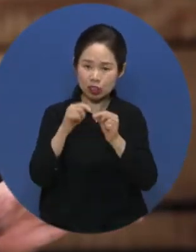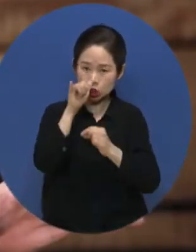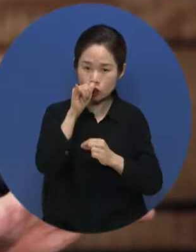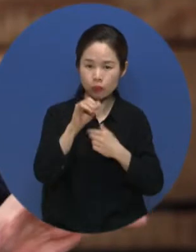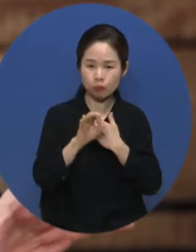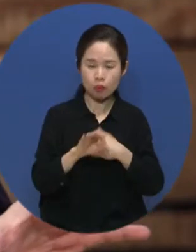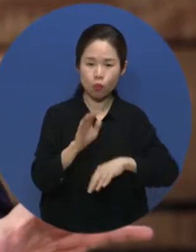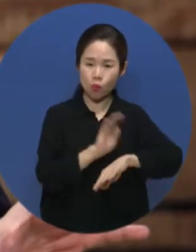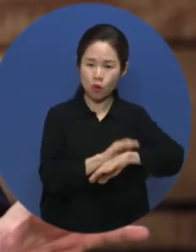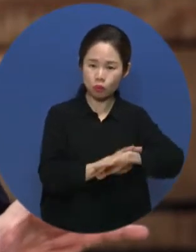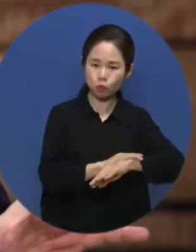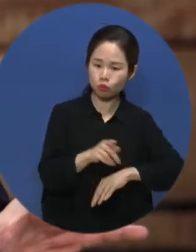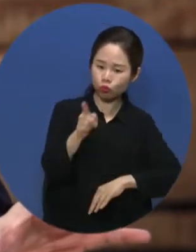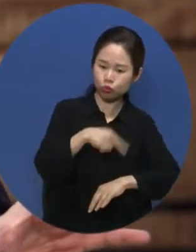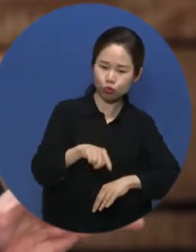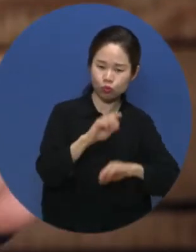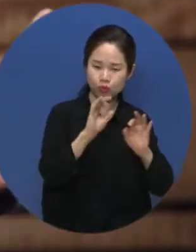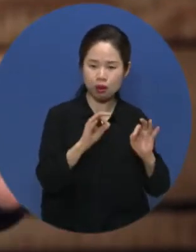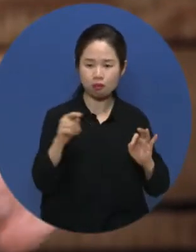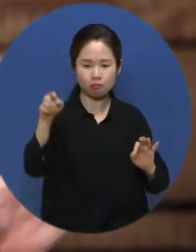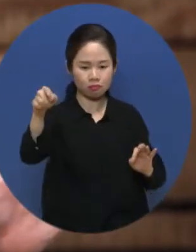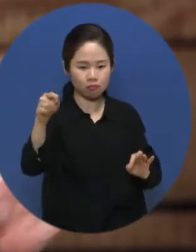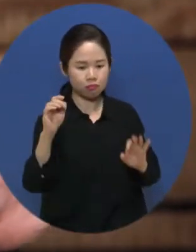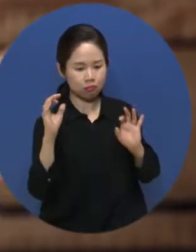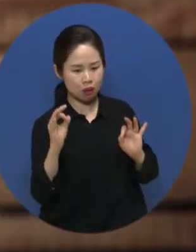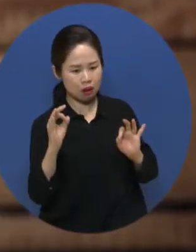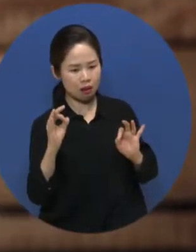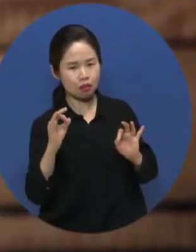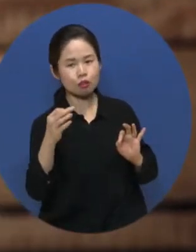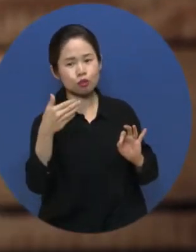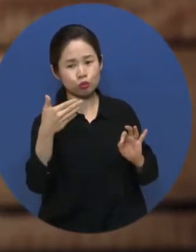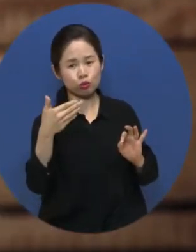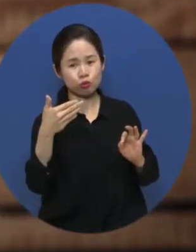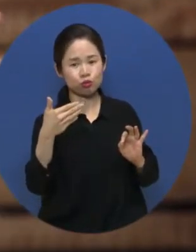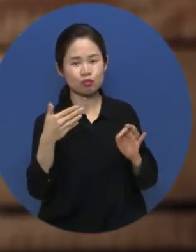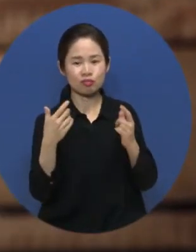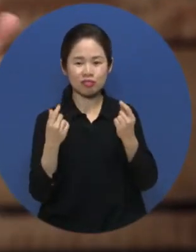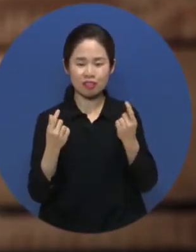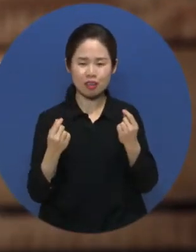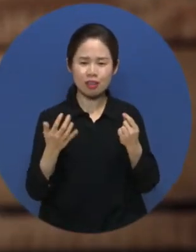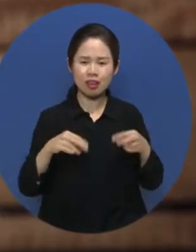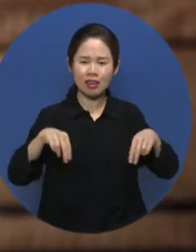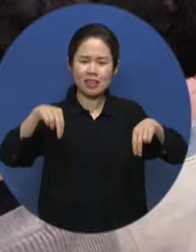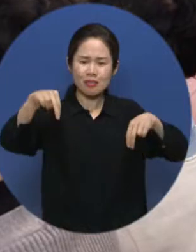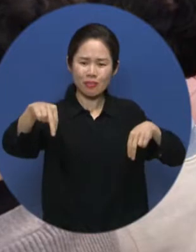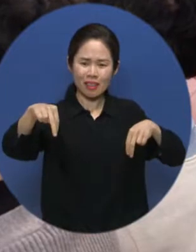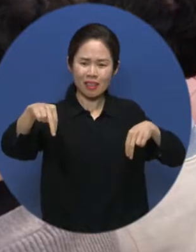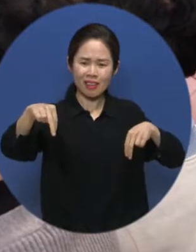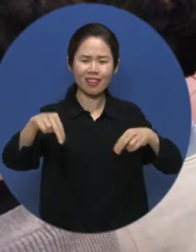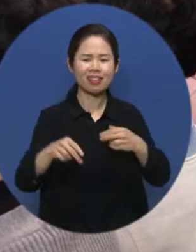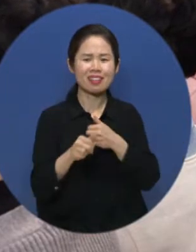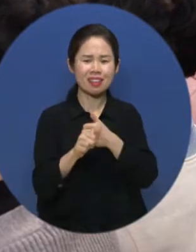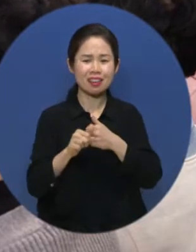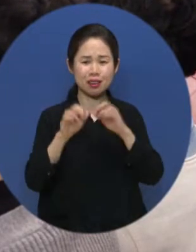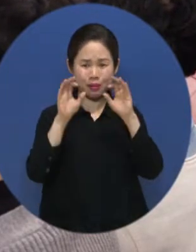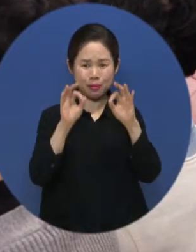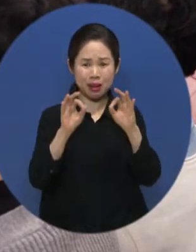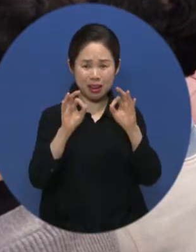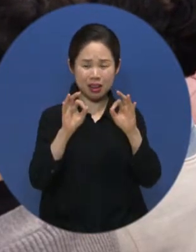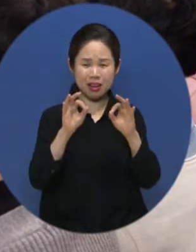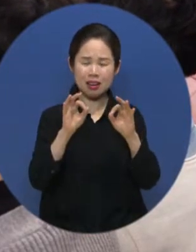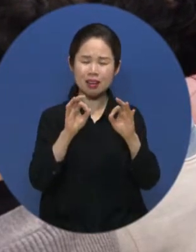분은 숫자 9라고 읽습니다. 어때요? 둘 다 맞고 둘 다 틀리죠. 관점의 차이거든요. 또한 예로